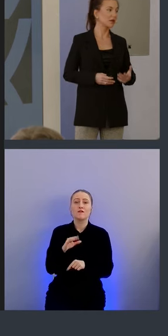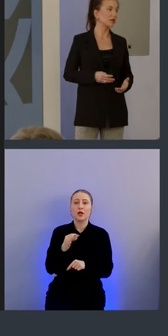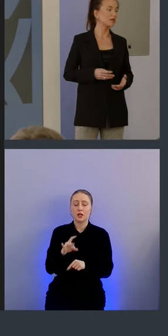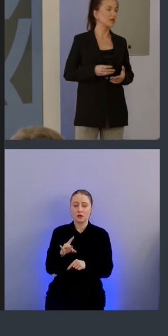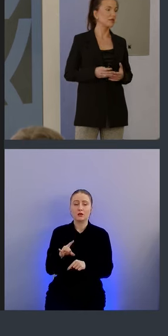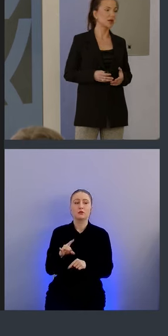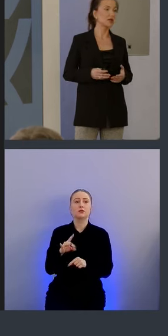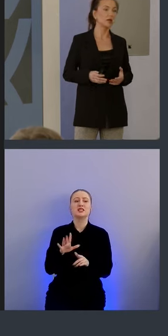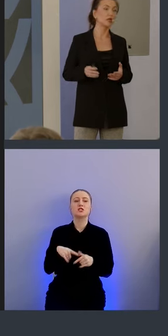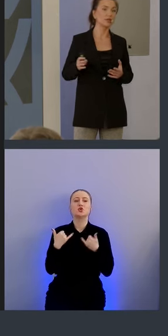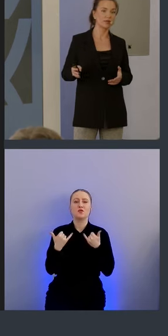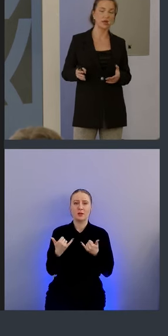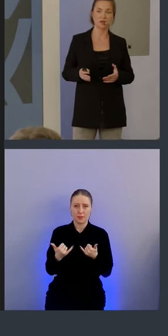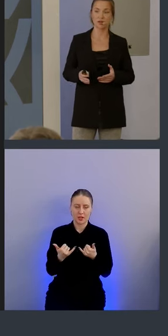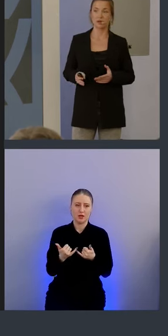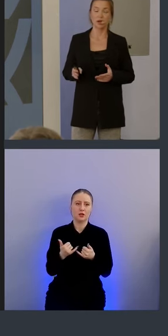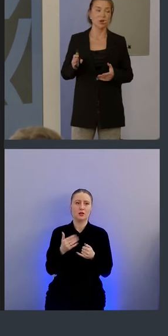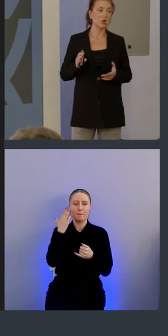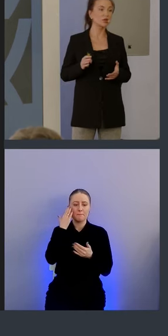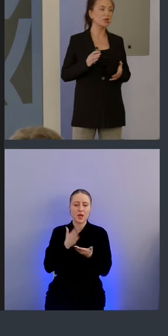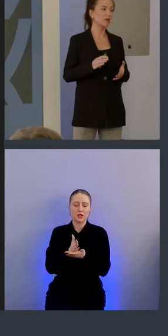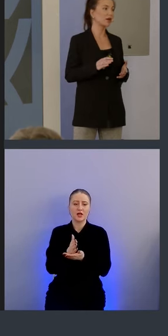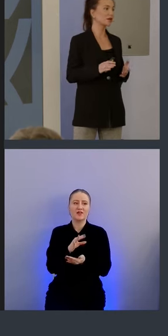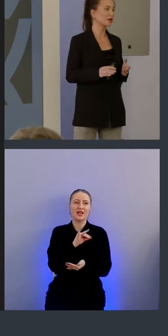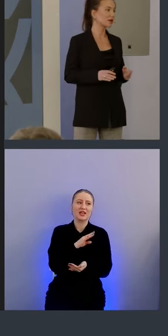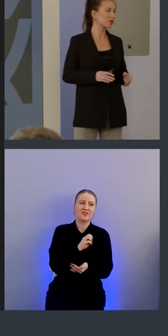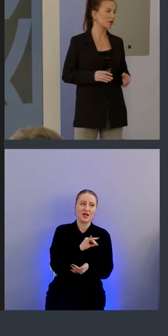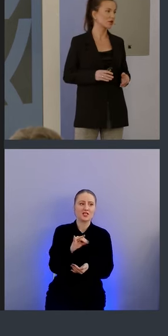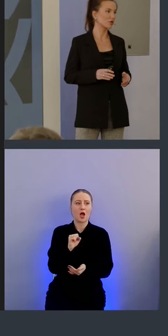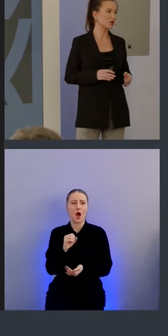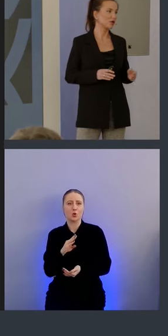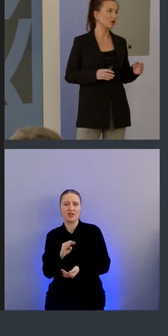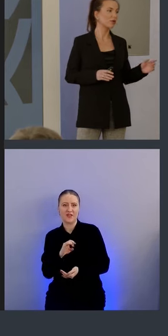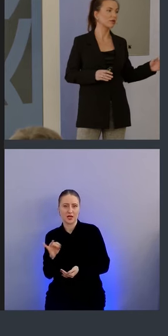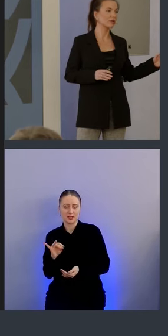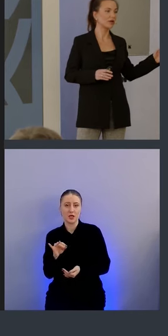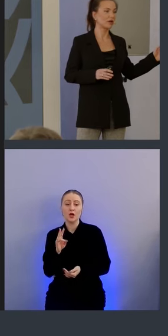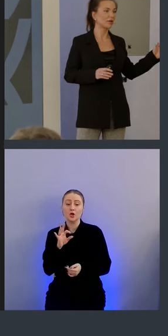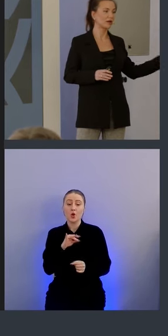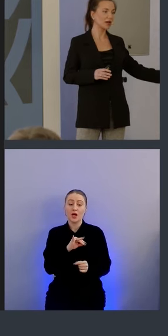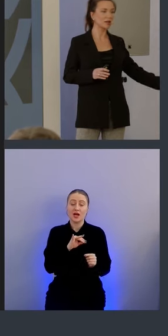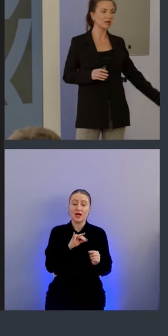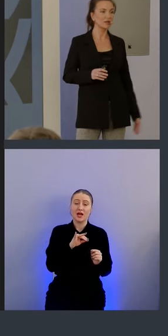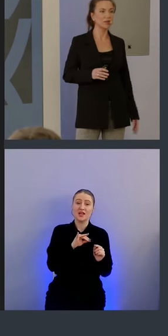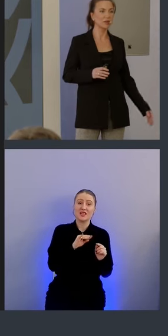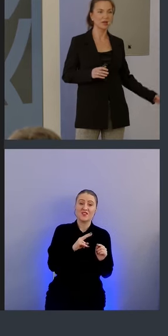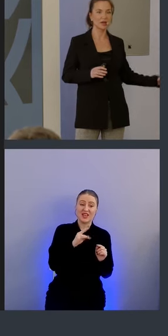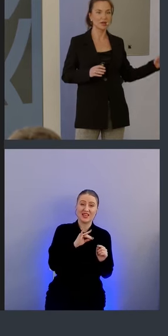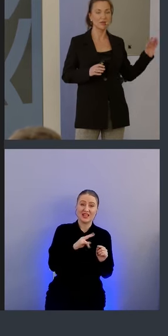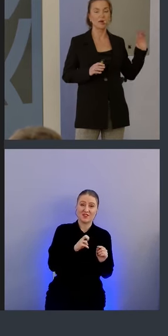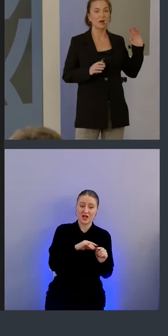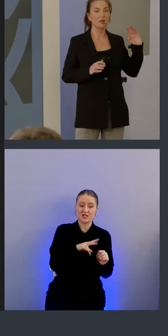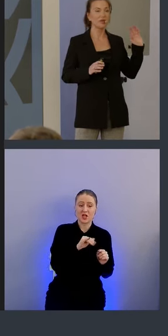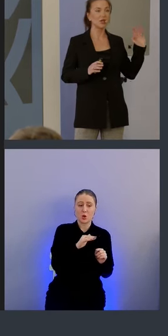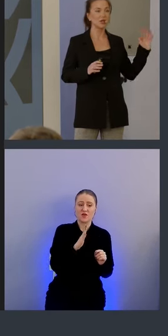современных методов идентификации и аутентификации. Но аутентификация, она началась еще на уровне ВКонтакте, примерно